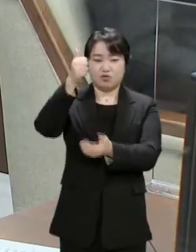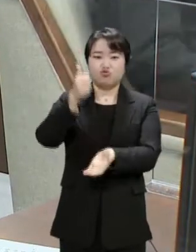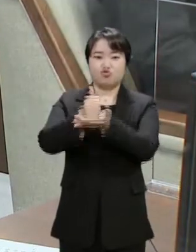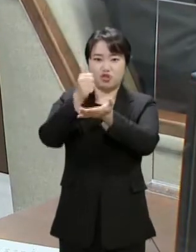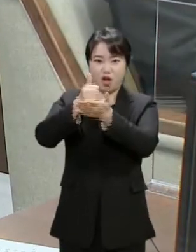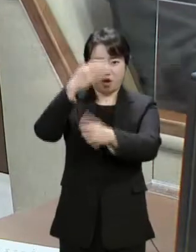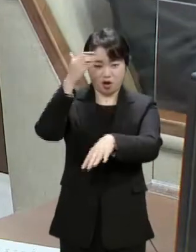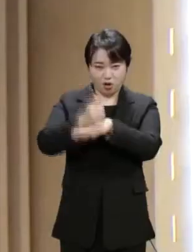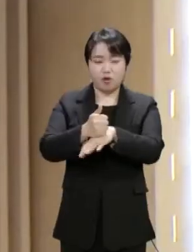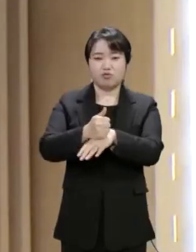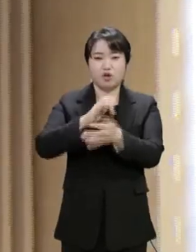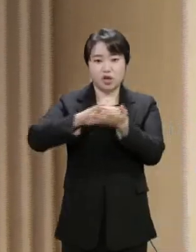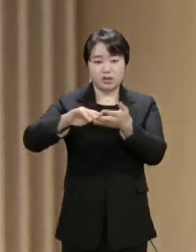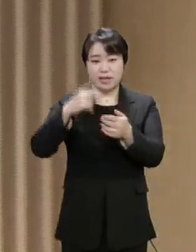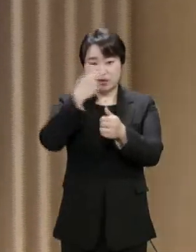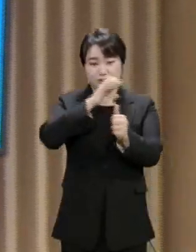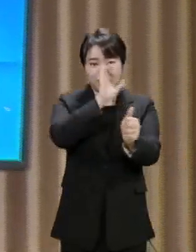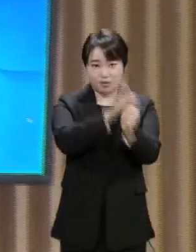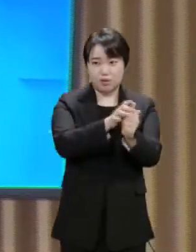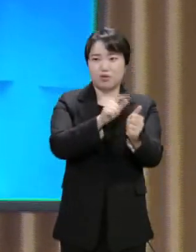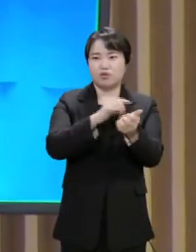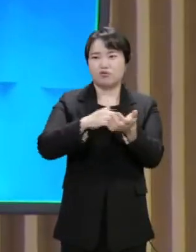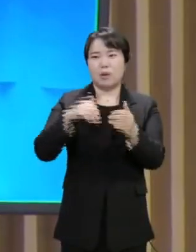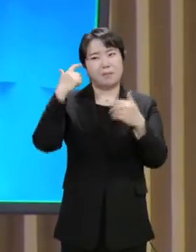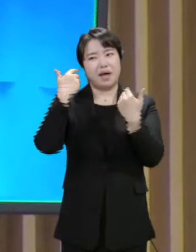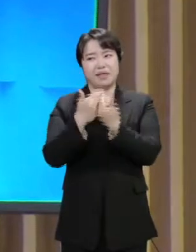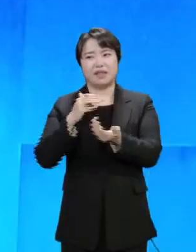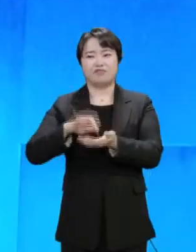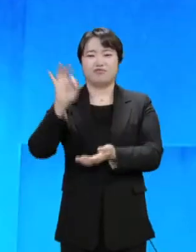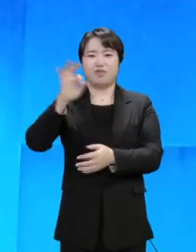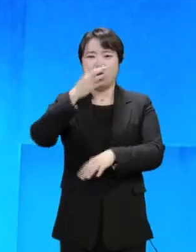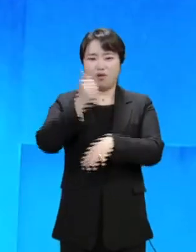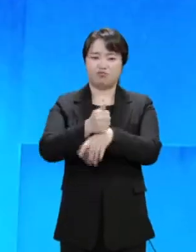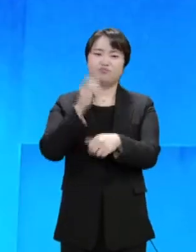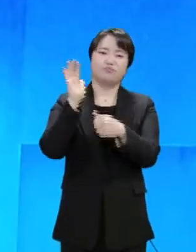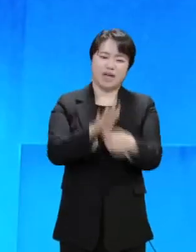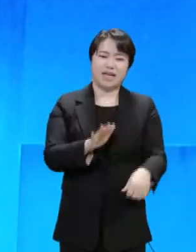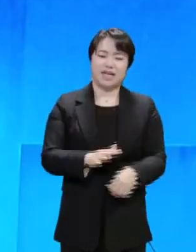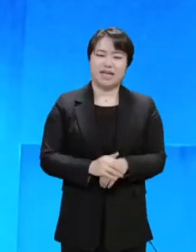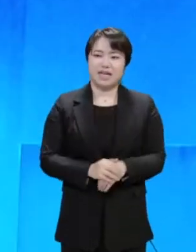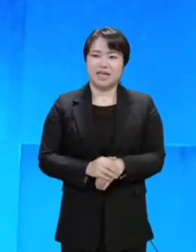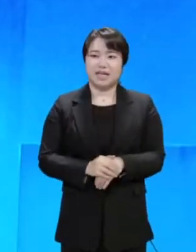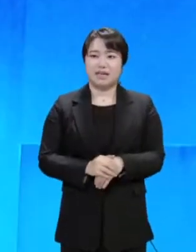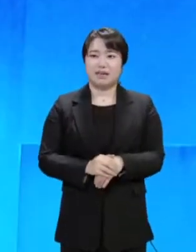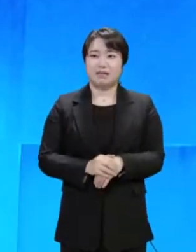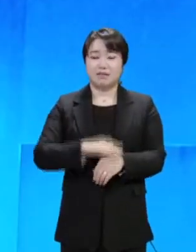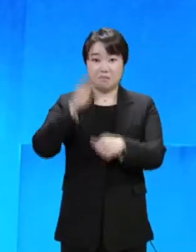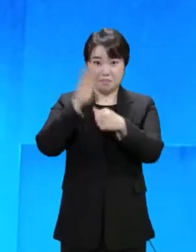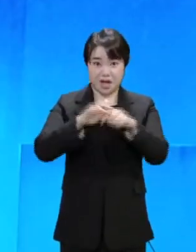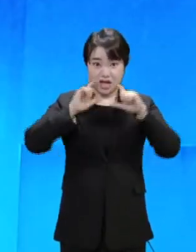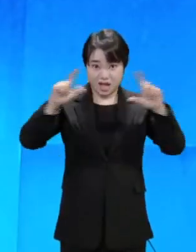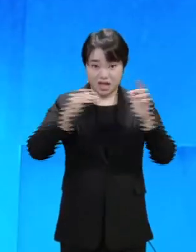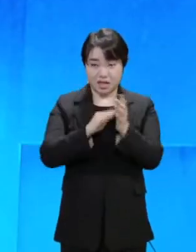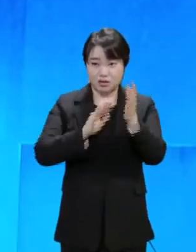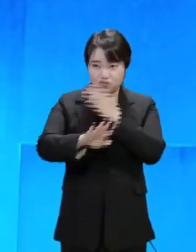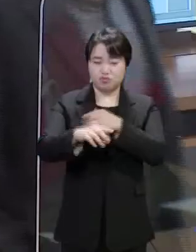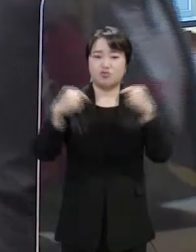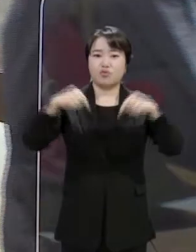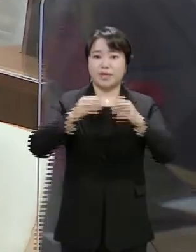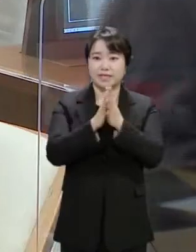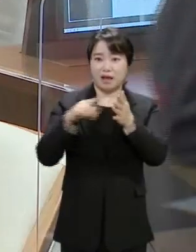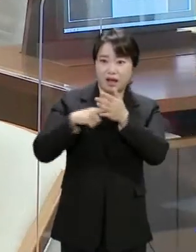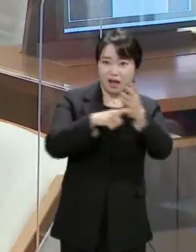결산검사 위원 선임을 반대하는 의원은 10명, 결국 부결됩니다. 박 의장이 부결을 선포하고 회의를 진행하려